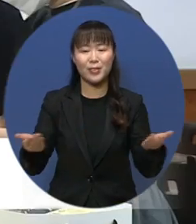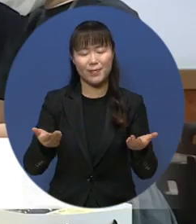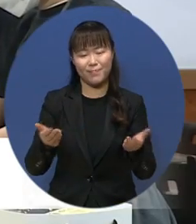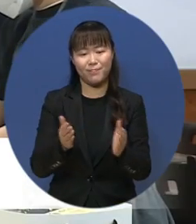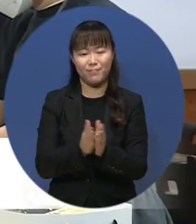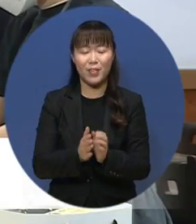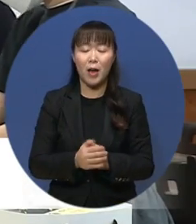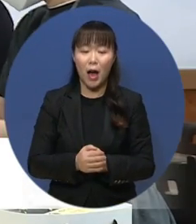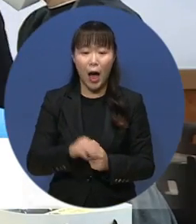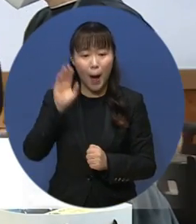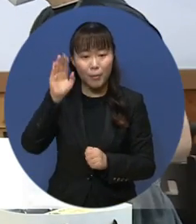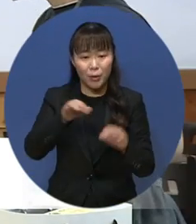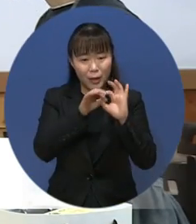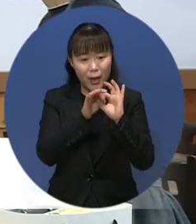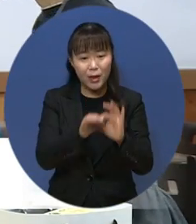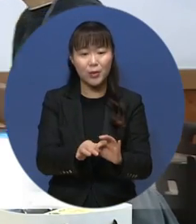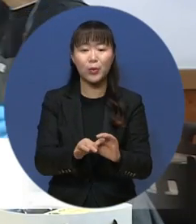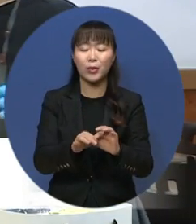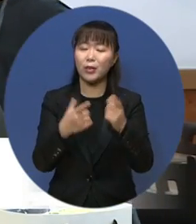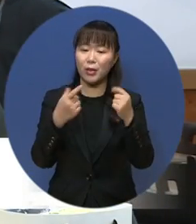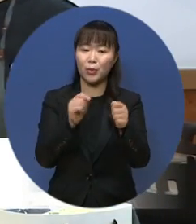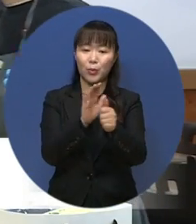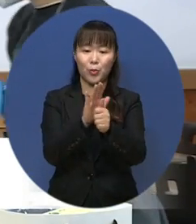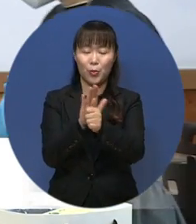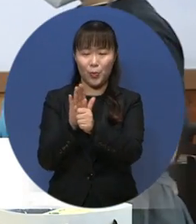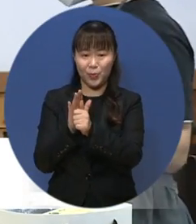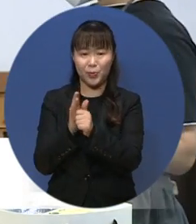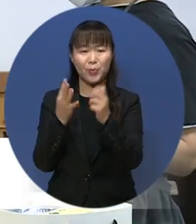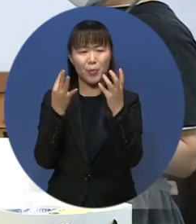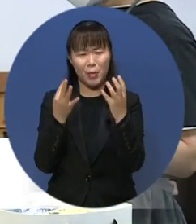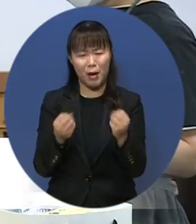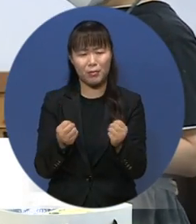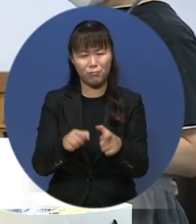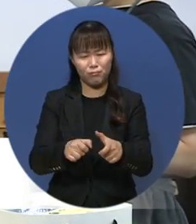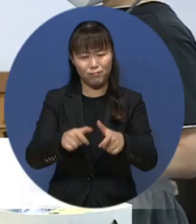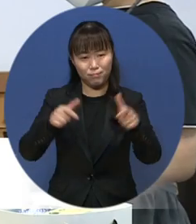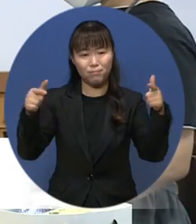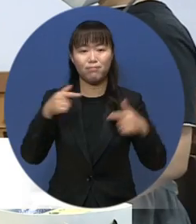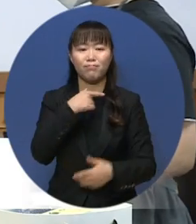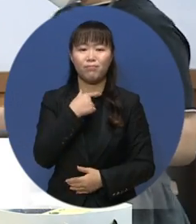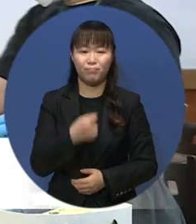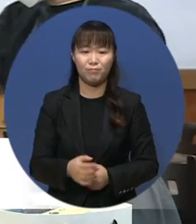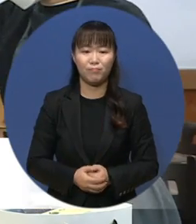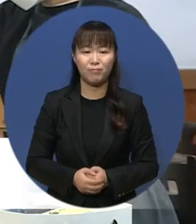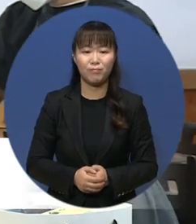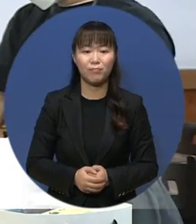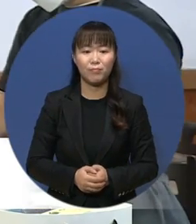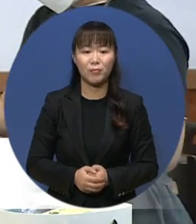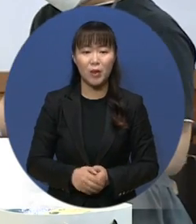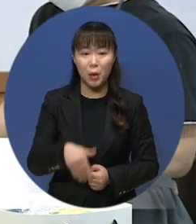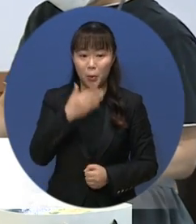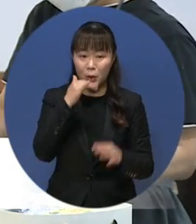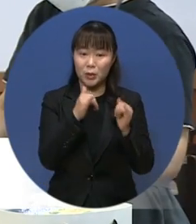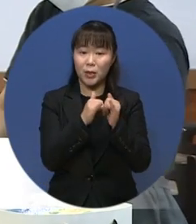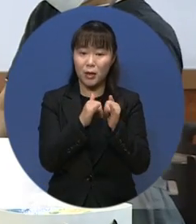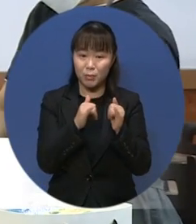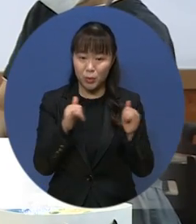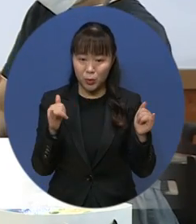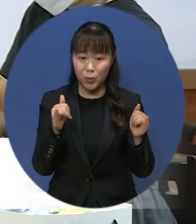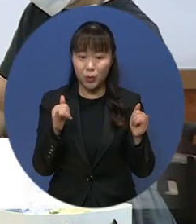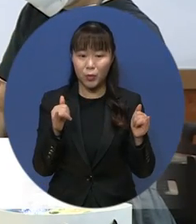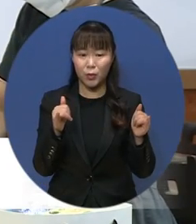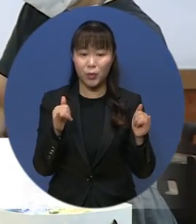있고요. 앞으로도 계속 이런 도움이 더 많이 있었으면 좋겠고 드시는 분들도